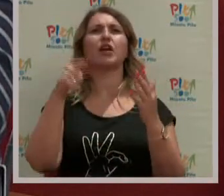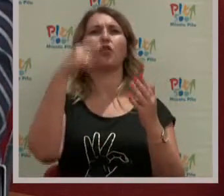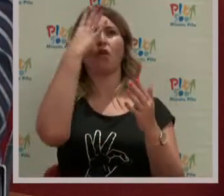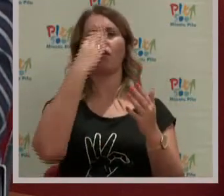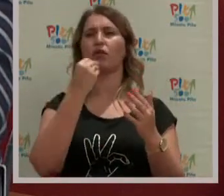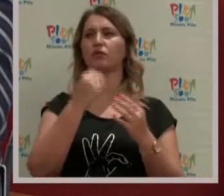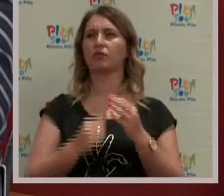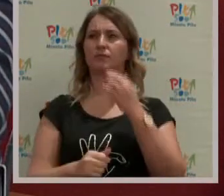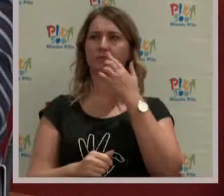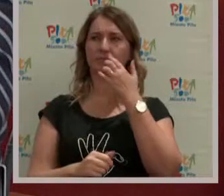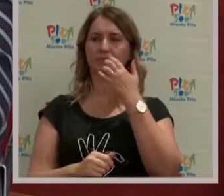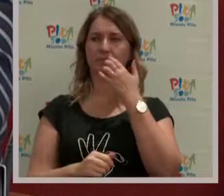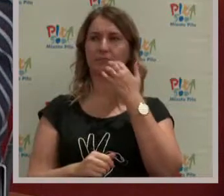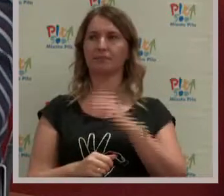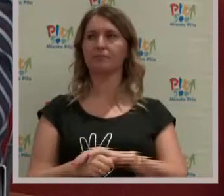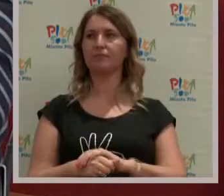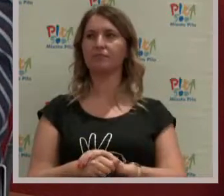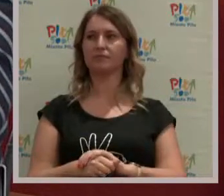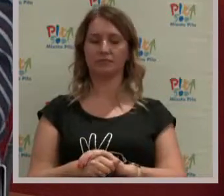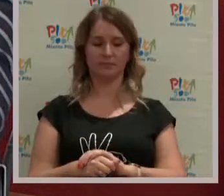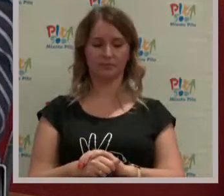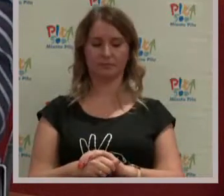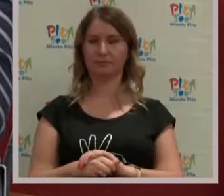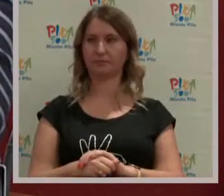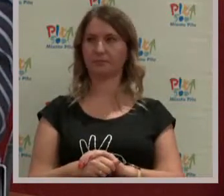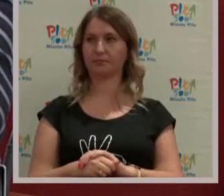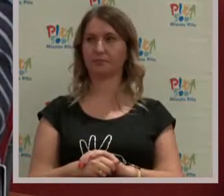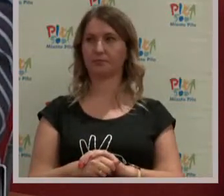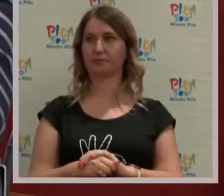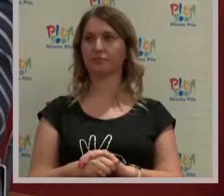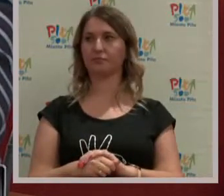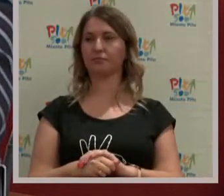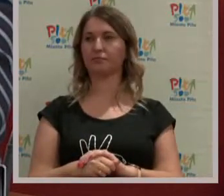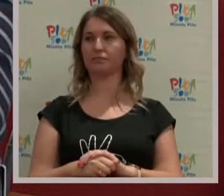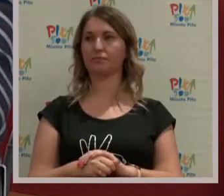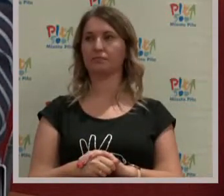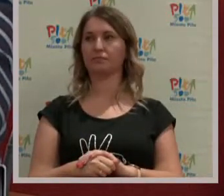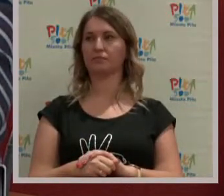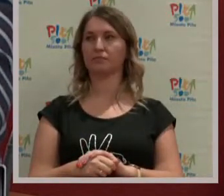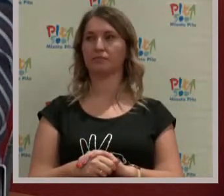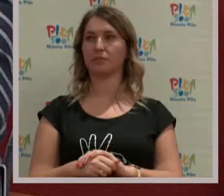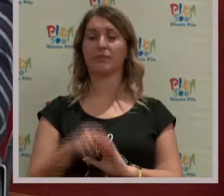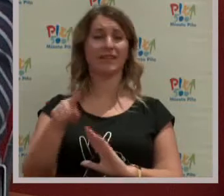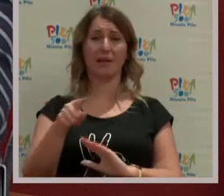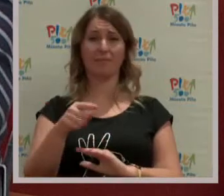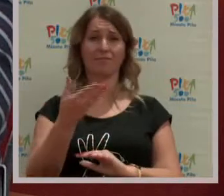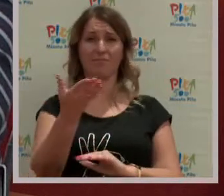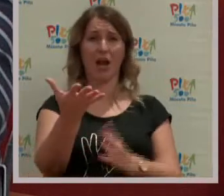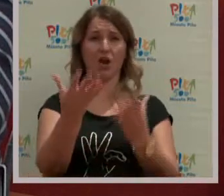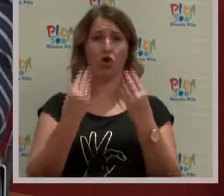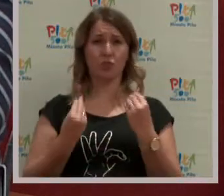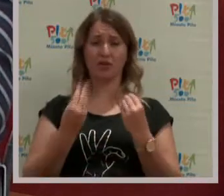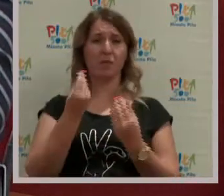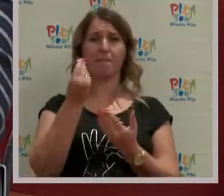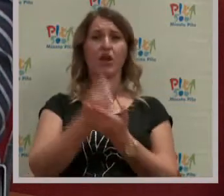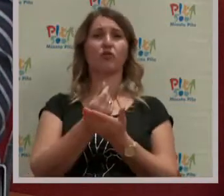przedsięwzięcia zrealizowaliśmy ze środków własnych nie udało nam się na te przedsięwzięcia pozyskać żadnego dofinansowania natomiast w przypadku ostatniego